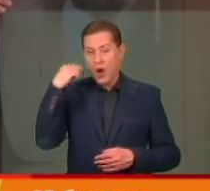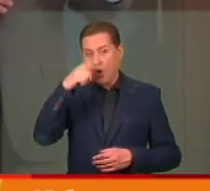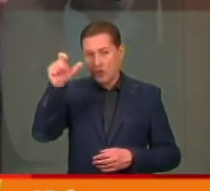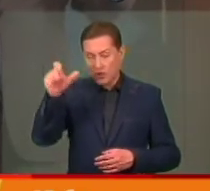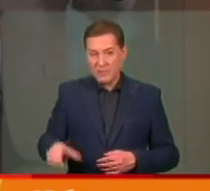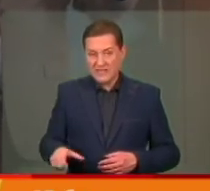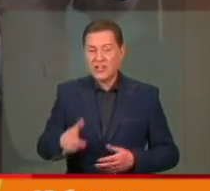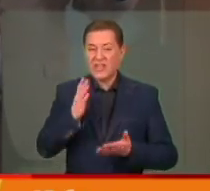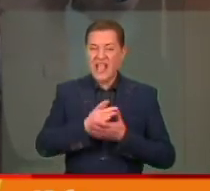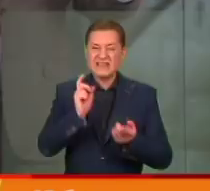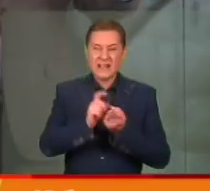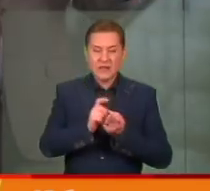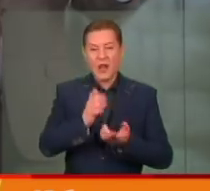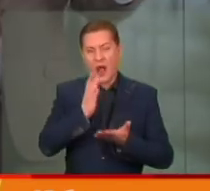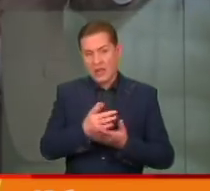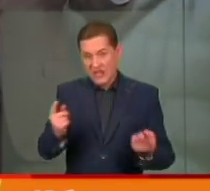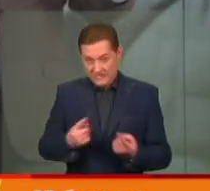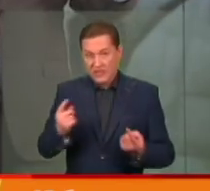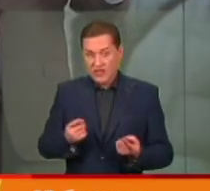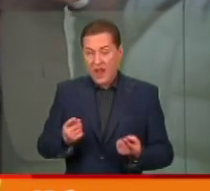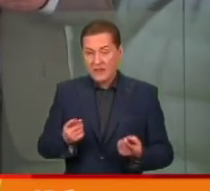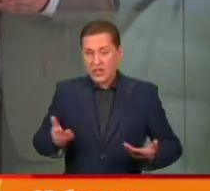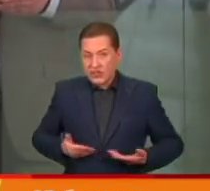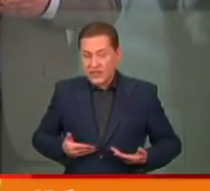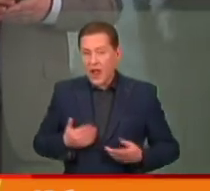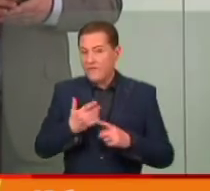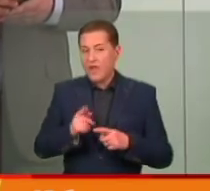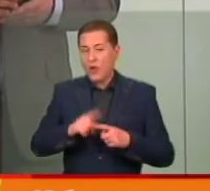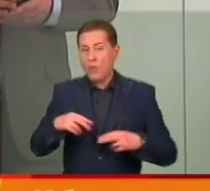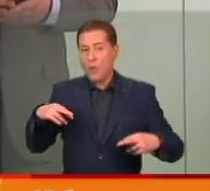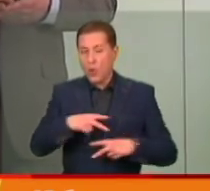заяви політиків, а є звичайне життя, у якому, наприклад,